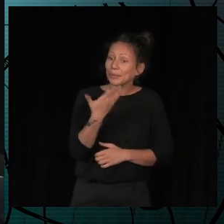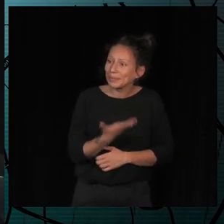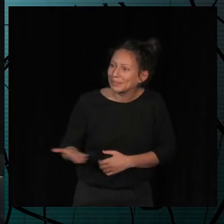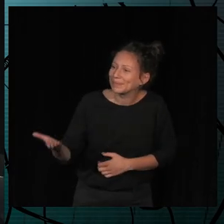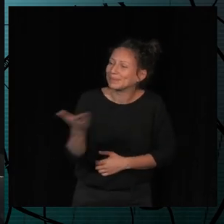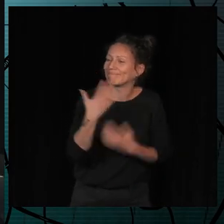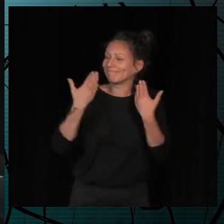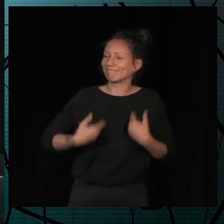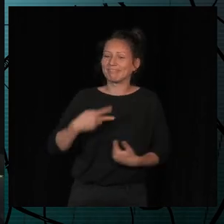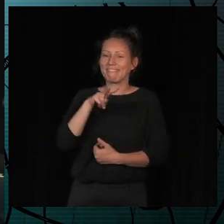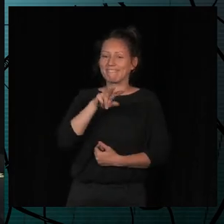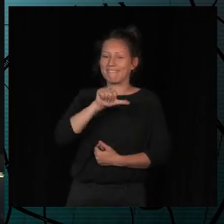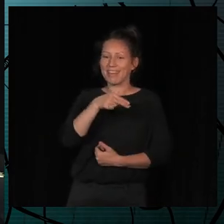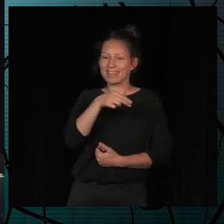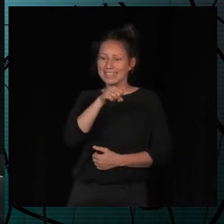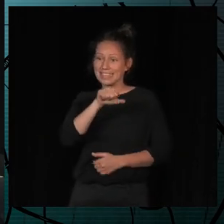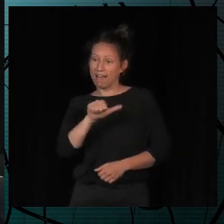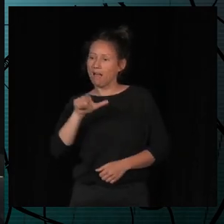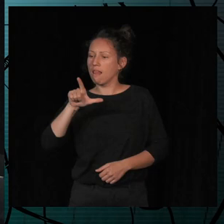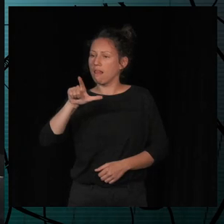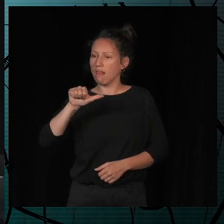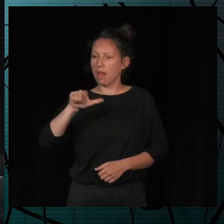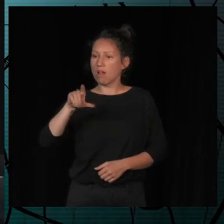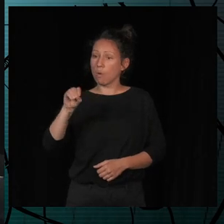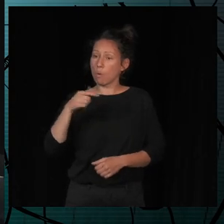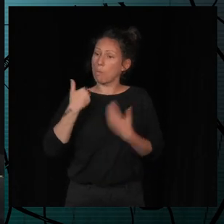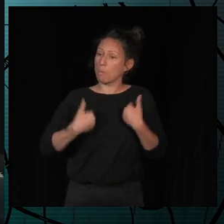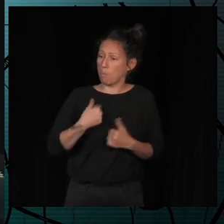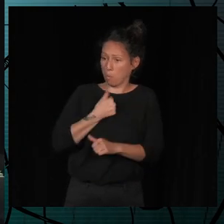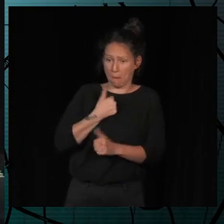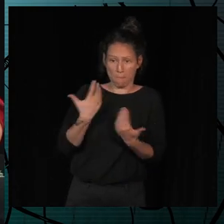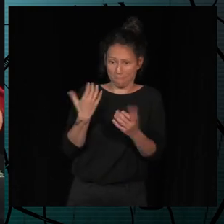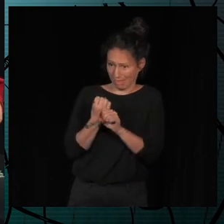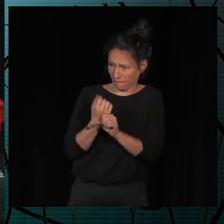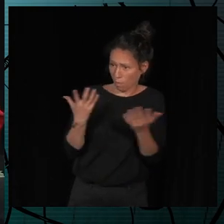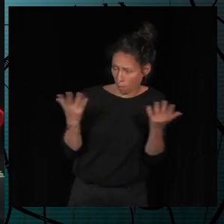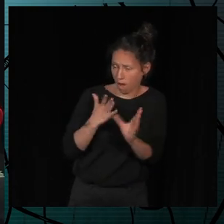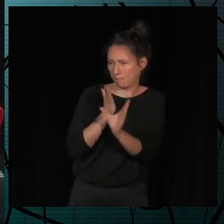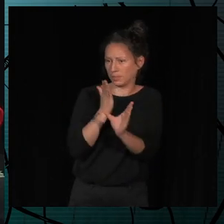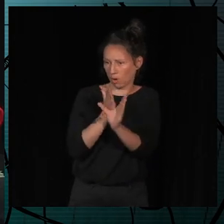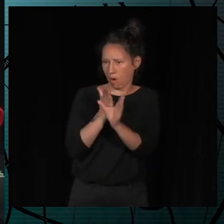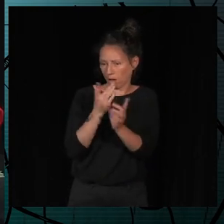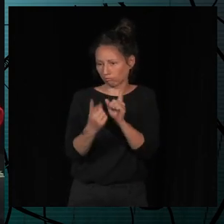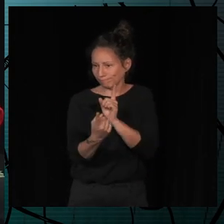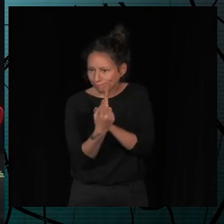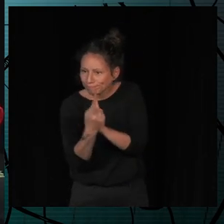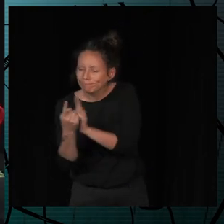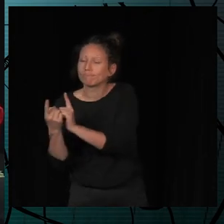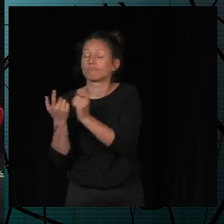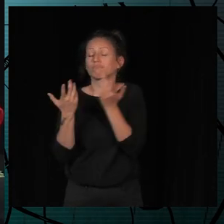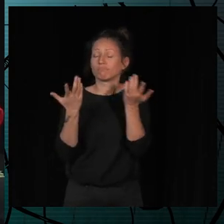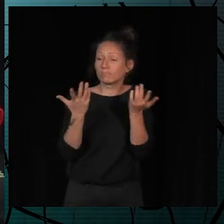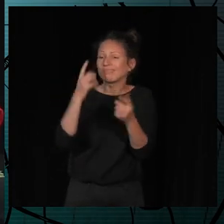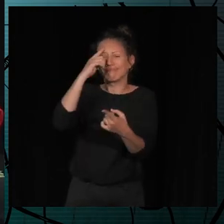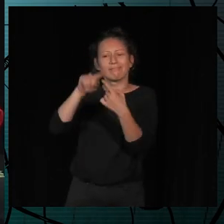monde donc je suis Vanessa Lalo je suis psychologue clinicienne donc ce qui veut dire que je reçois des patients spécialisé dans les pratiques